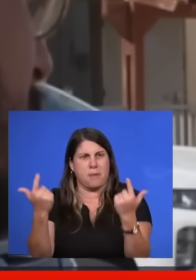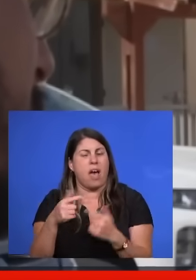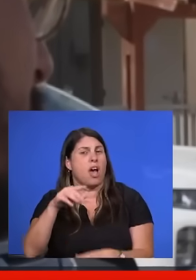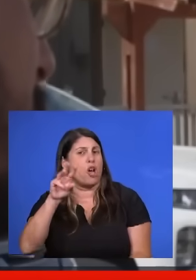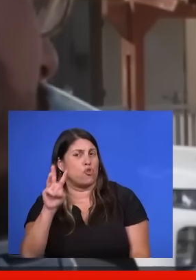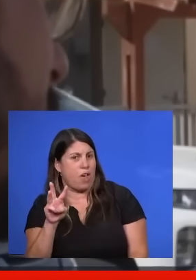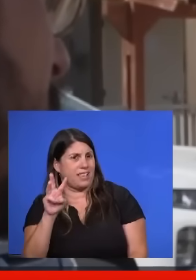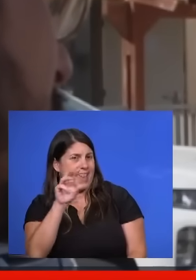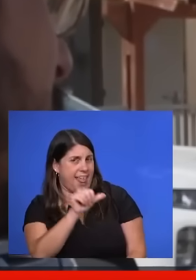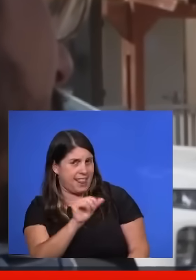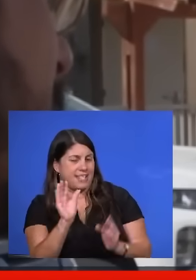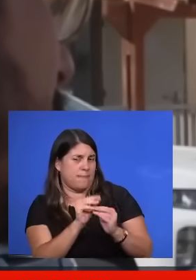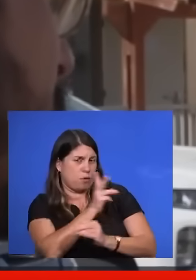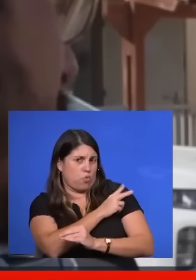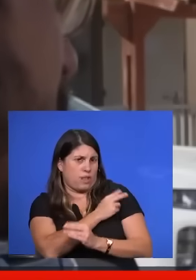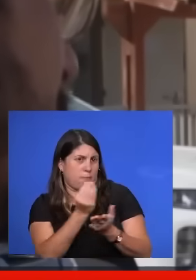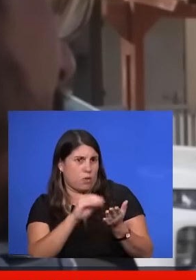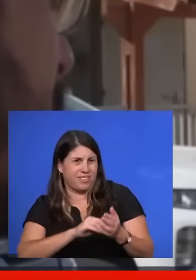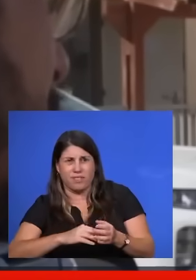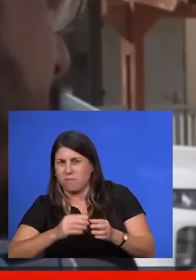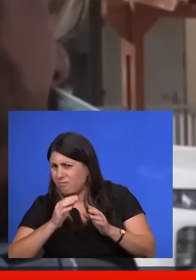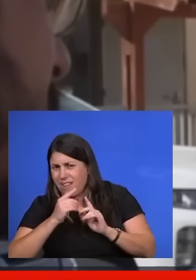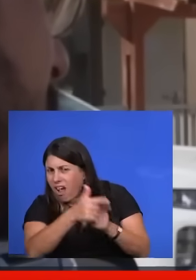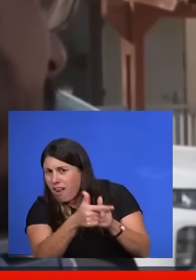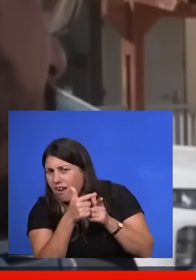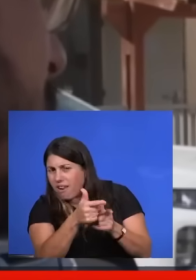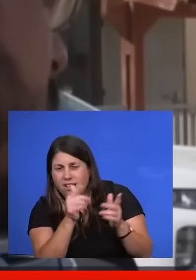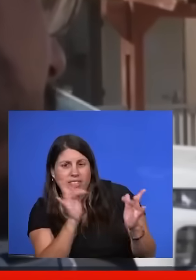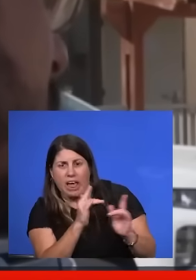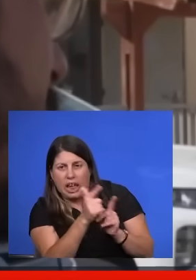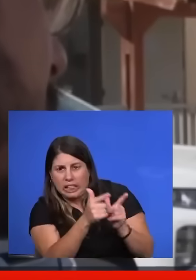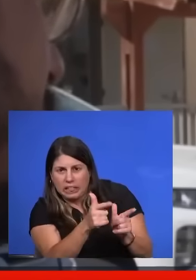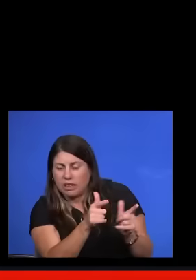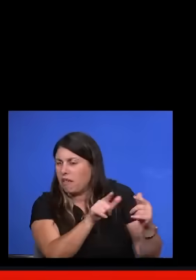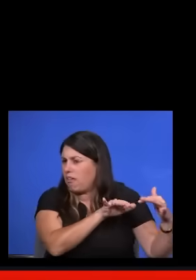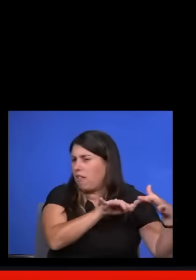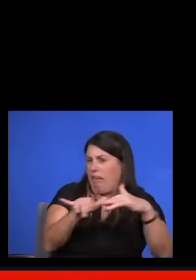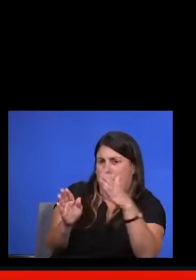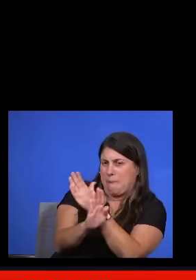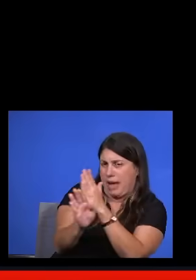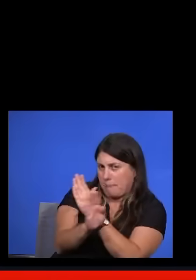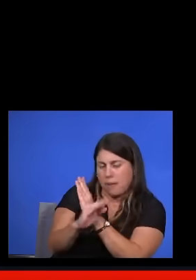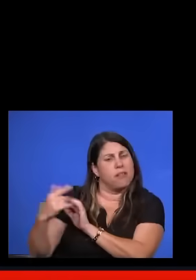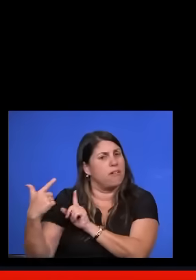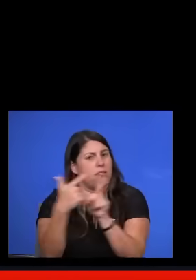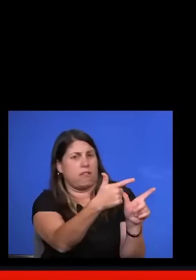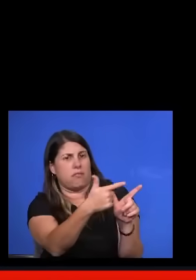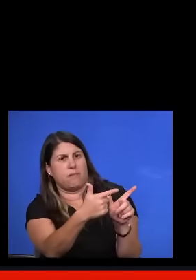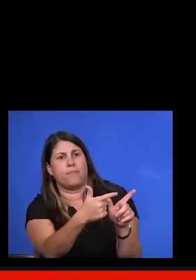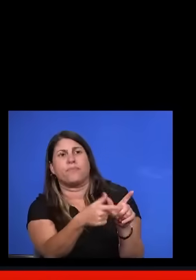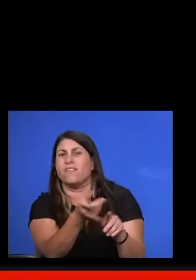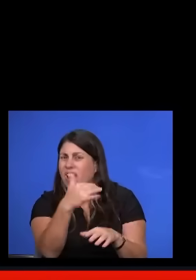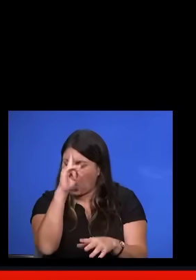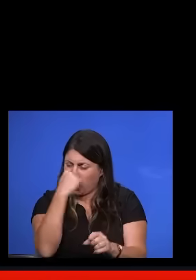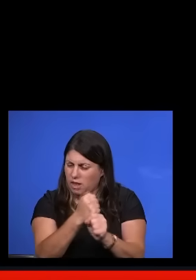הנוספים לחמו ממש עם אקדחים אל מול עשרות ומאות מחבלים שהסתערו על המקום, והיו נחושים, ראינו את זה גם